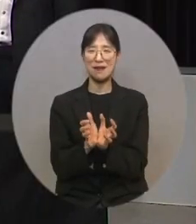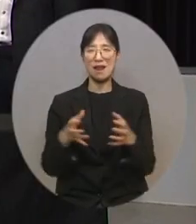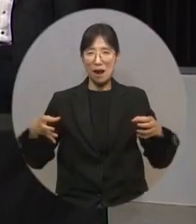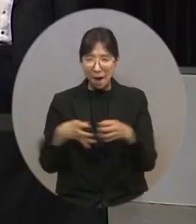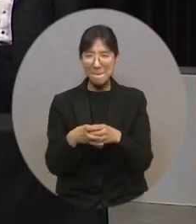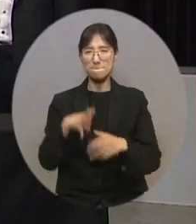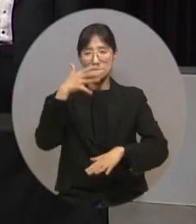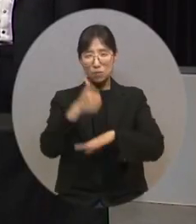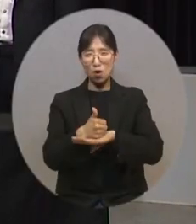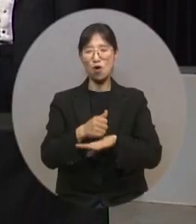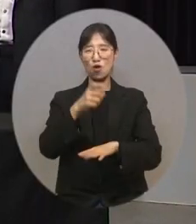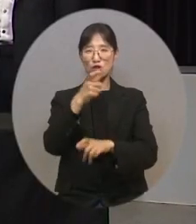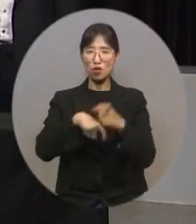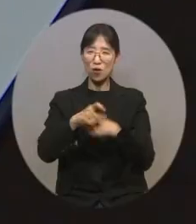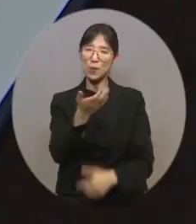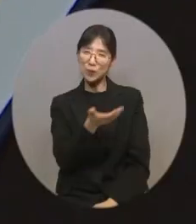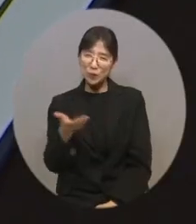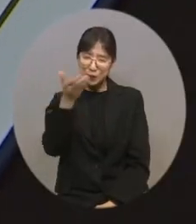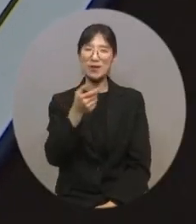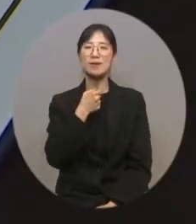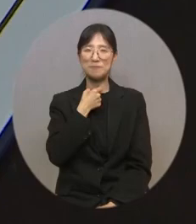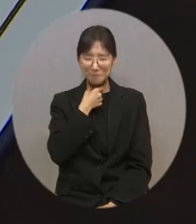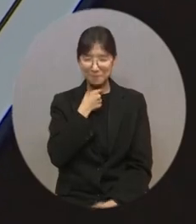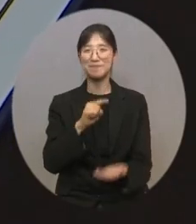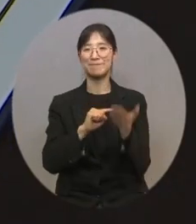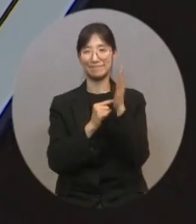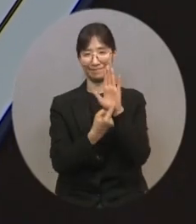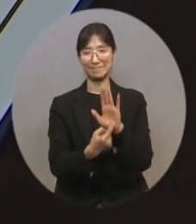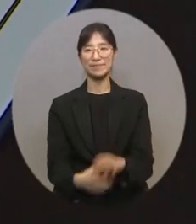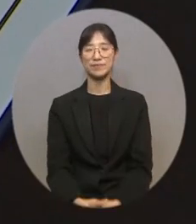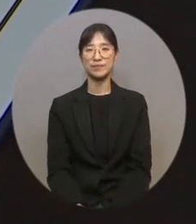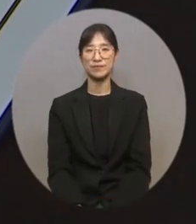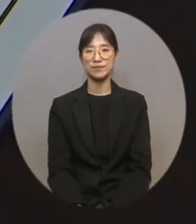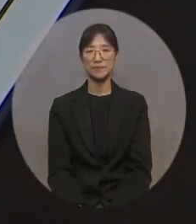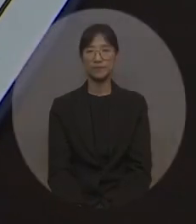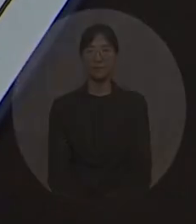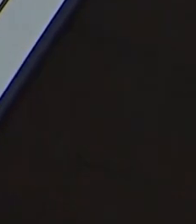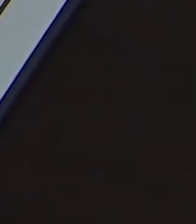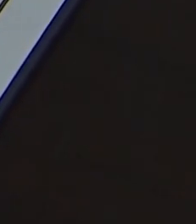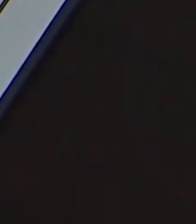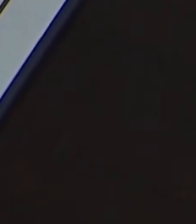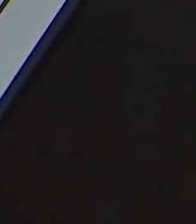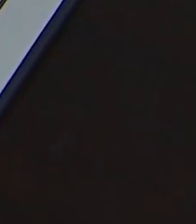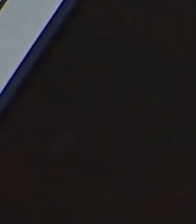수 있도록 최선을 다하겠다고 밝혔습니다. 복지TV 뉴스 김은별입니다.